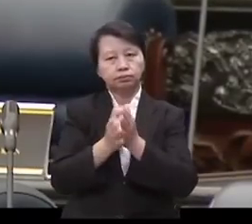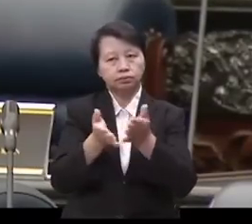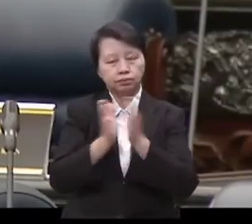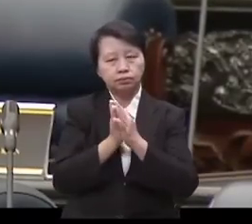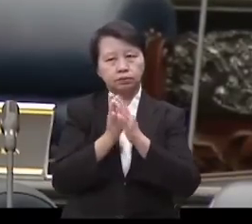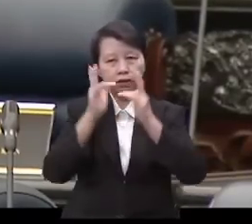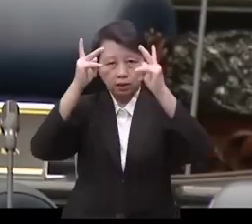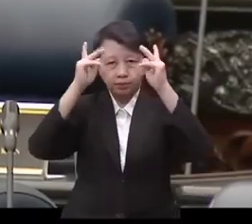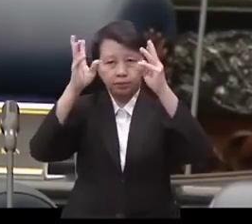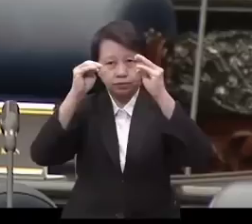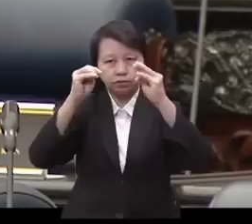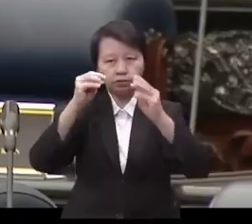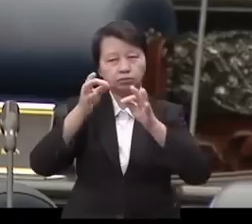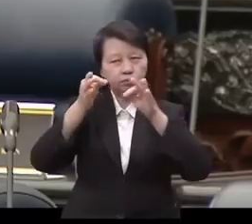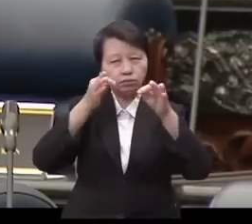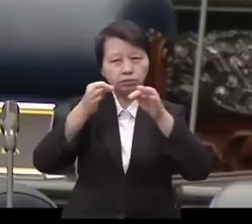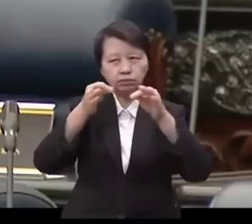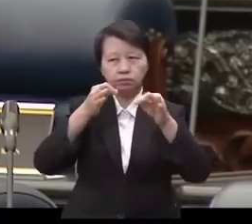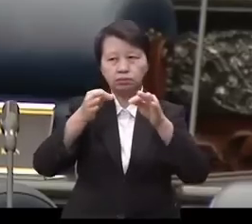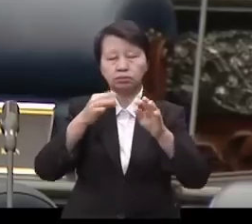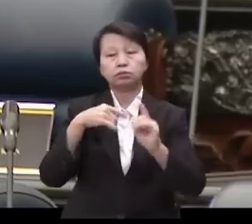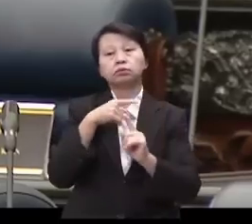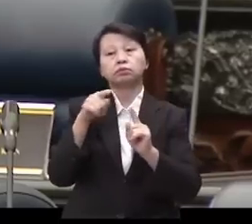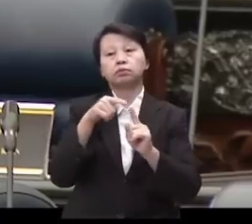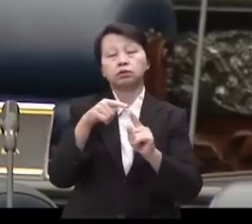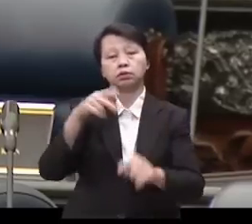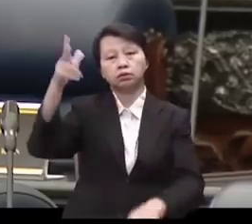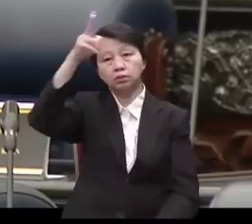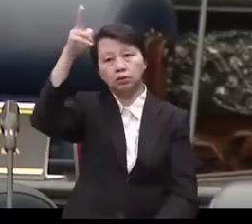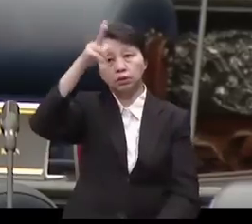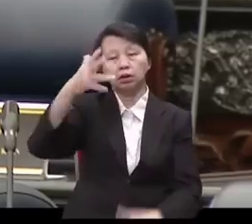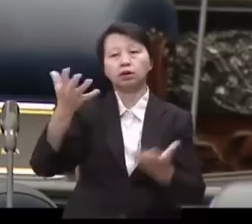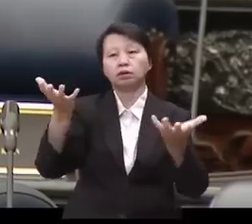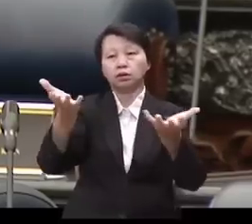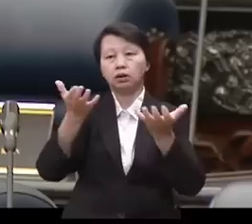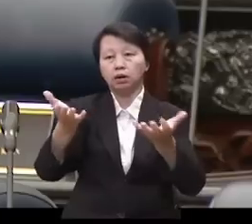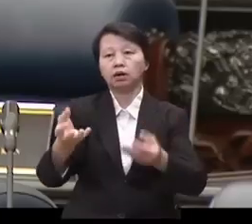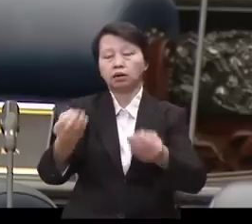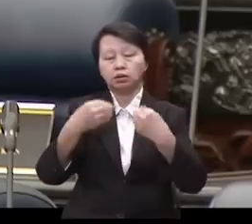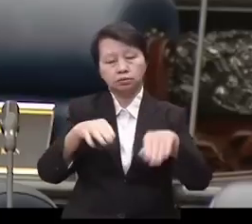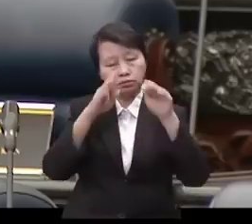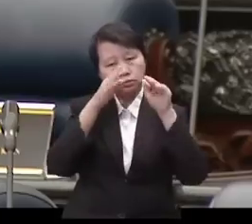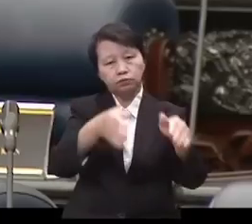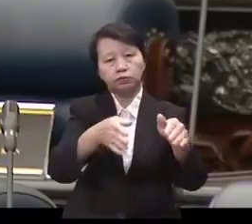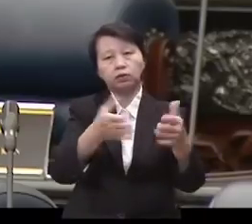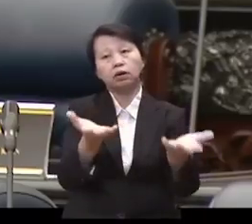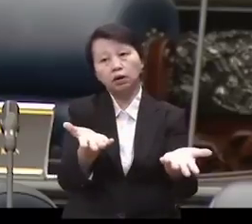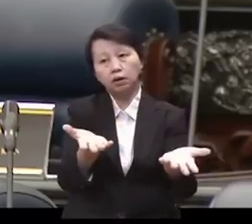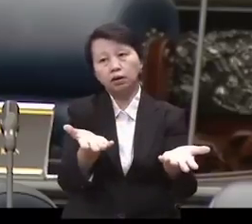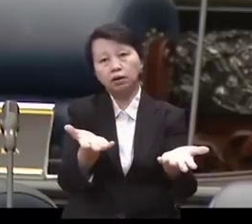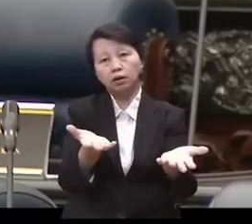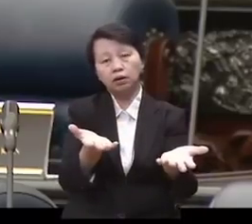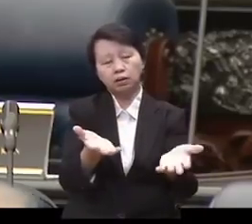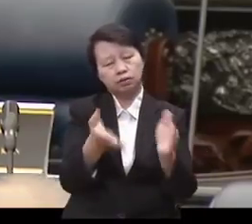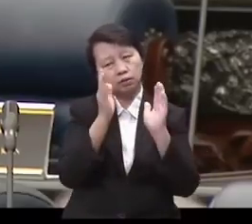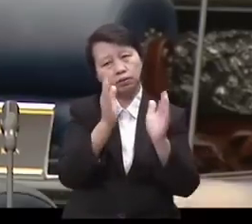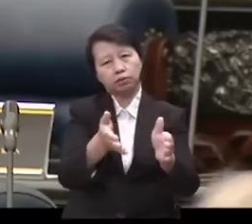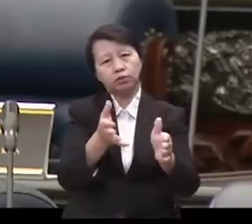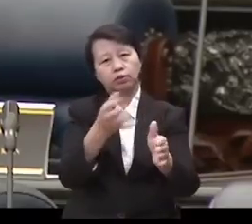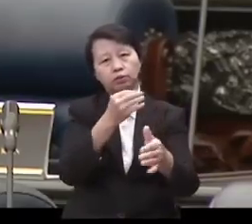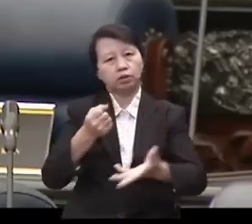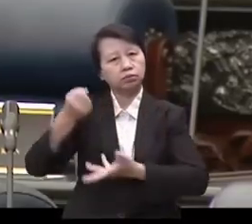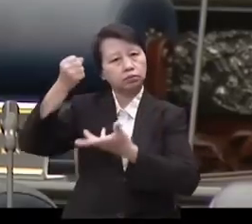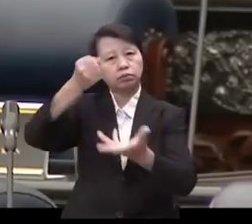Perdana Menteri menyatakan bilakah kerajaan akan beri fokus dan penumpuan serta